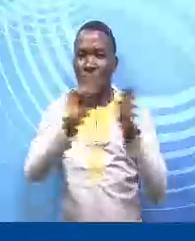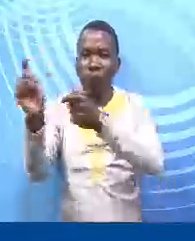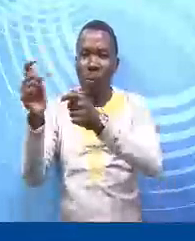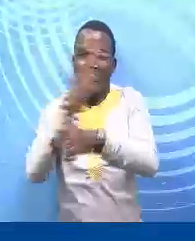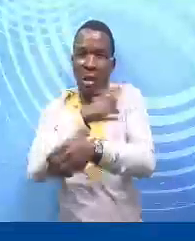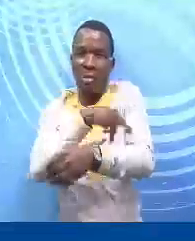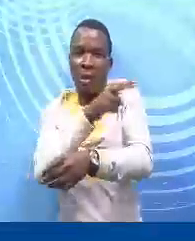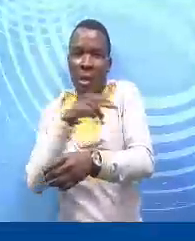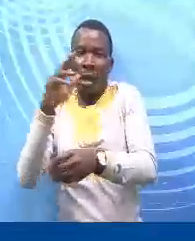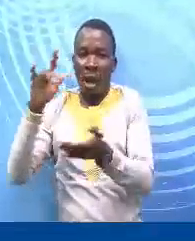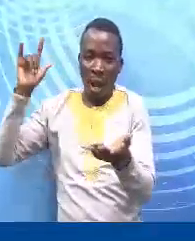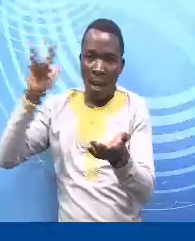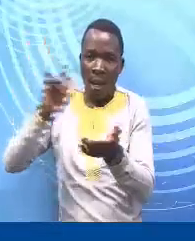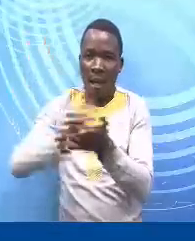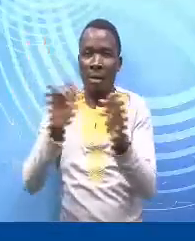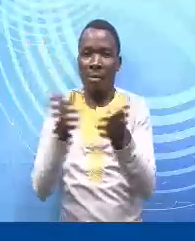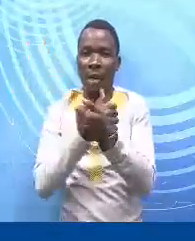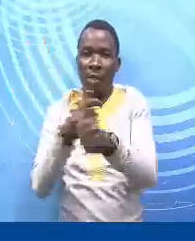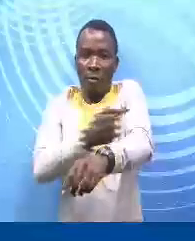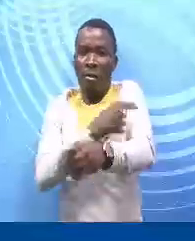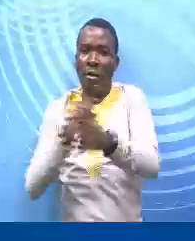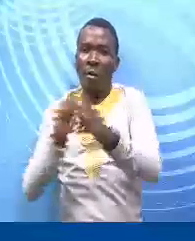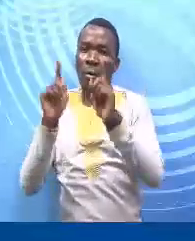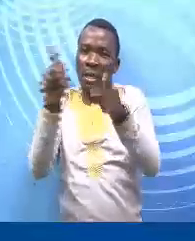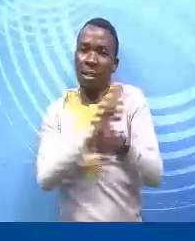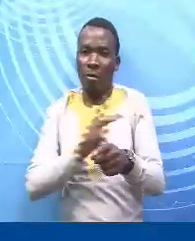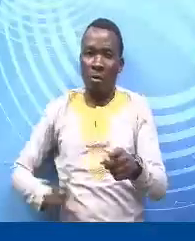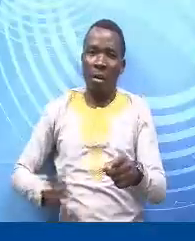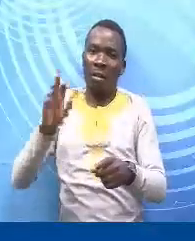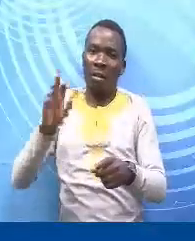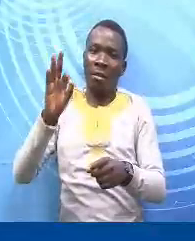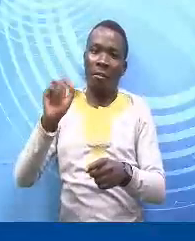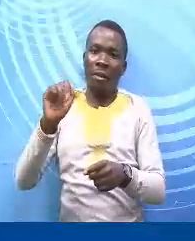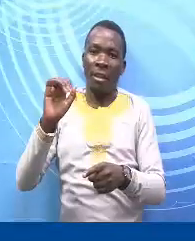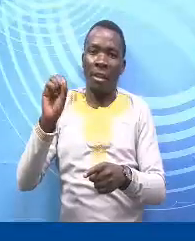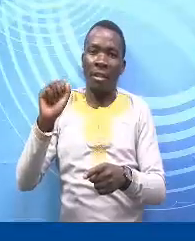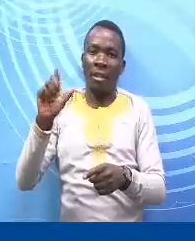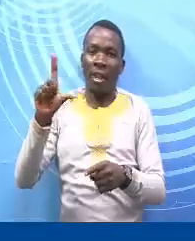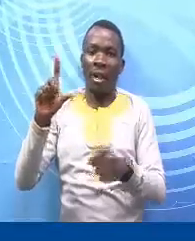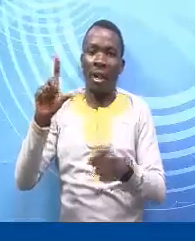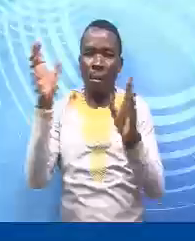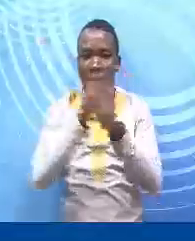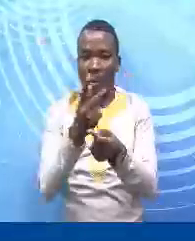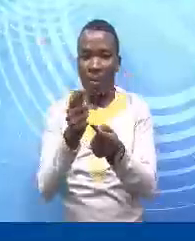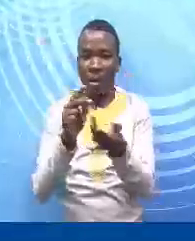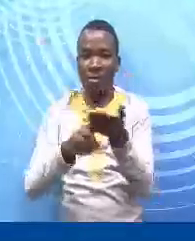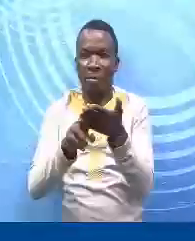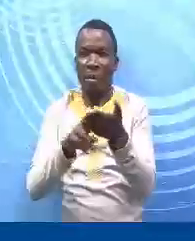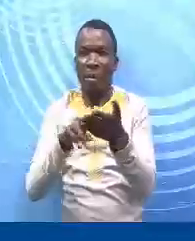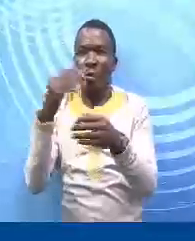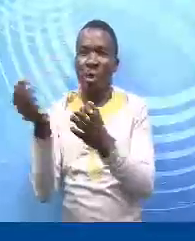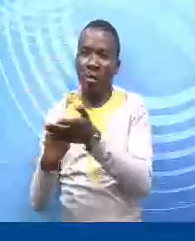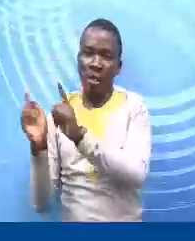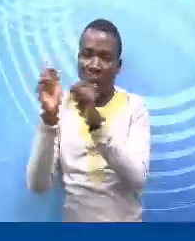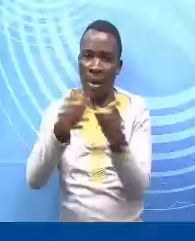bya Kanombe ntibabasha kuvurizwa boherezwa Faisali ariko ntibabona ubushobozi bwo kubavurizayo ahitamo kubasubiza mu rugo ahebera